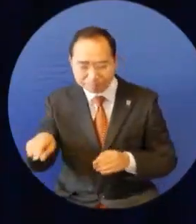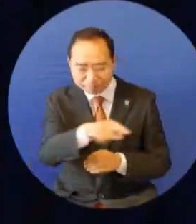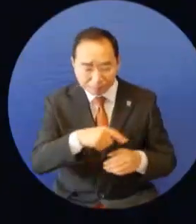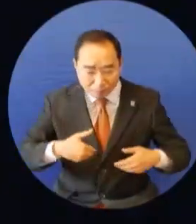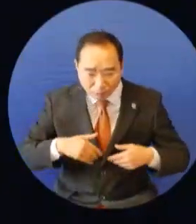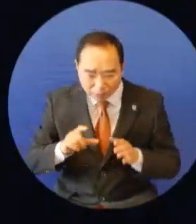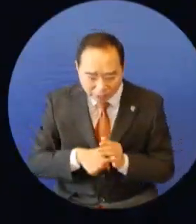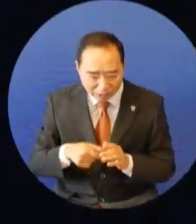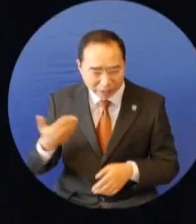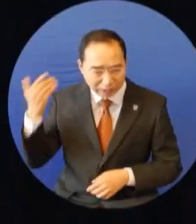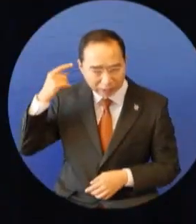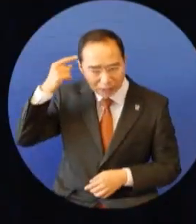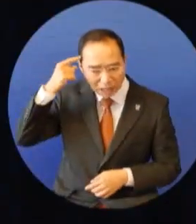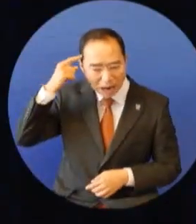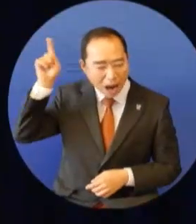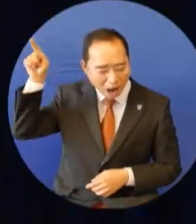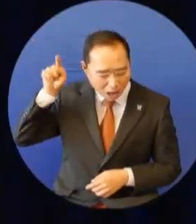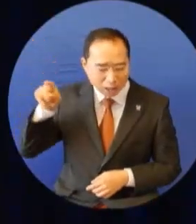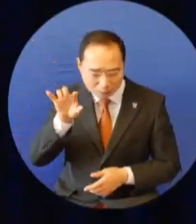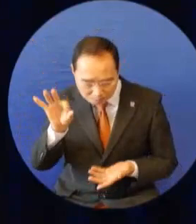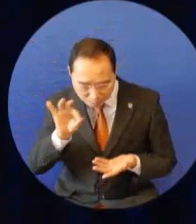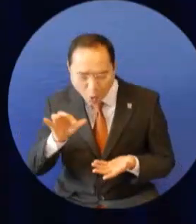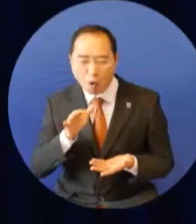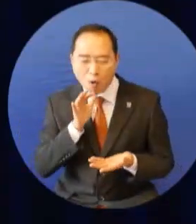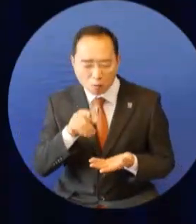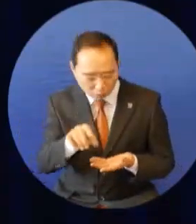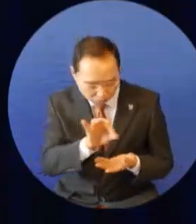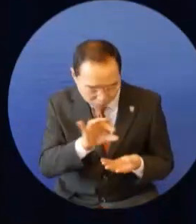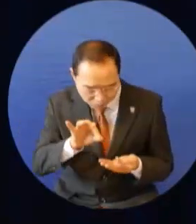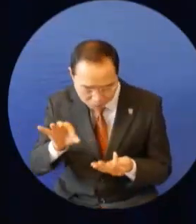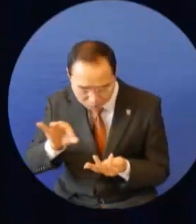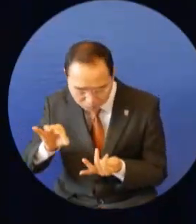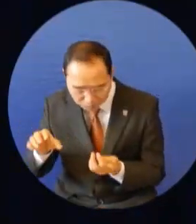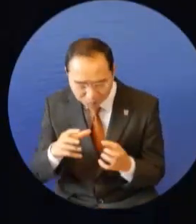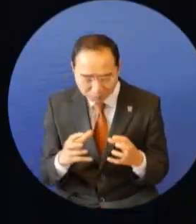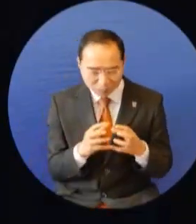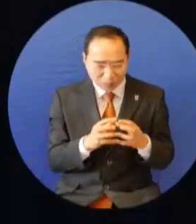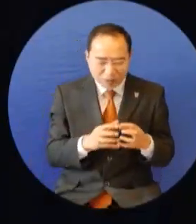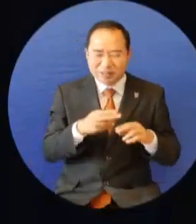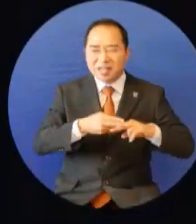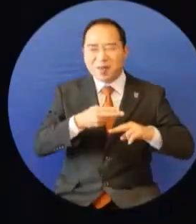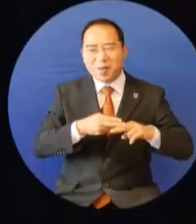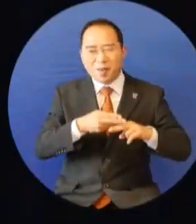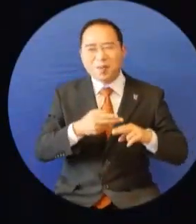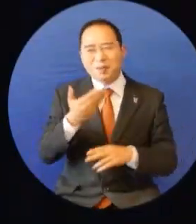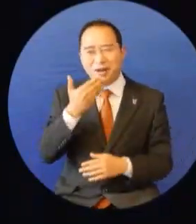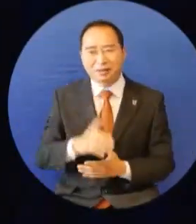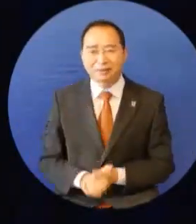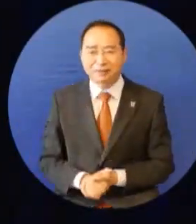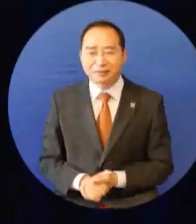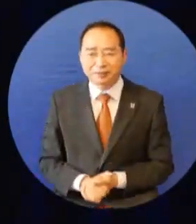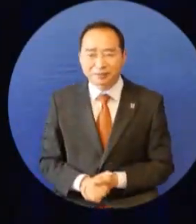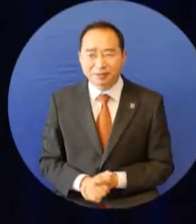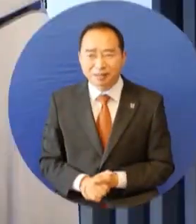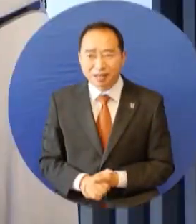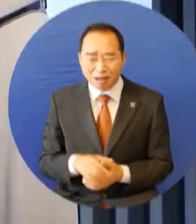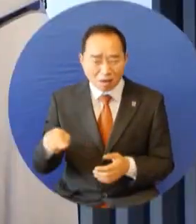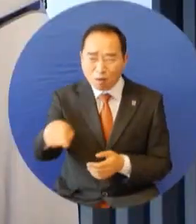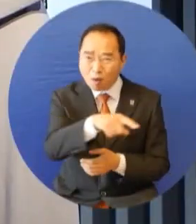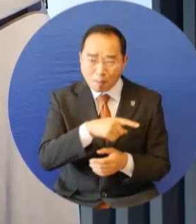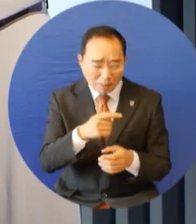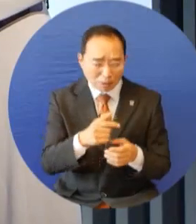그게 좋은 재료가 되고 아주 그 되게 막 그 어떤 소재가 한계가 있는 게 아니라